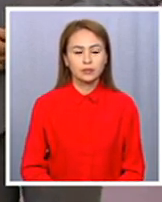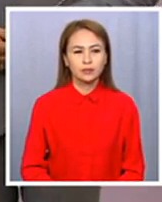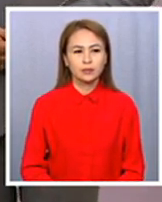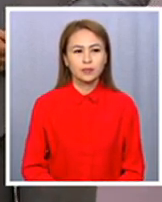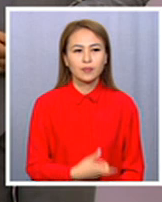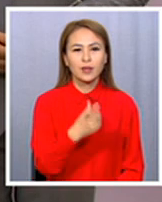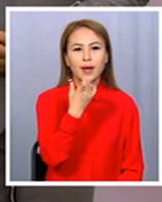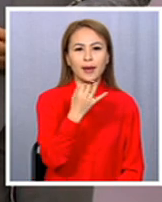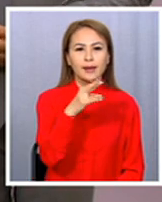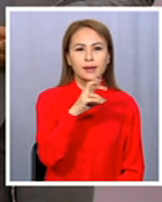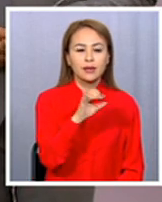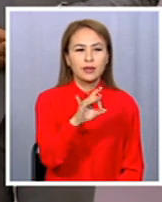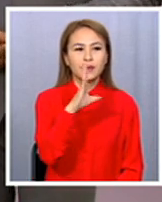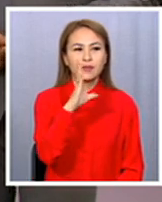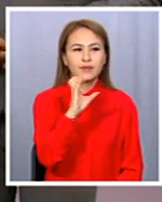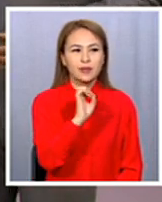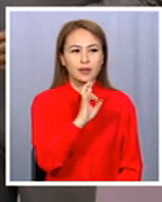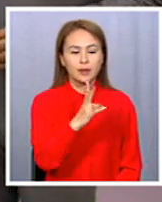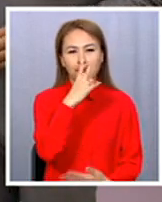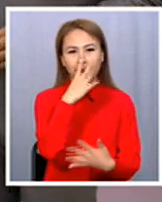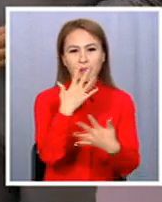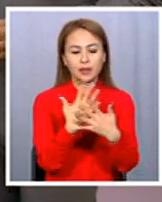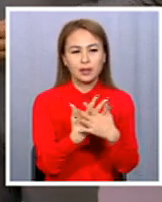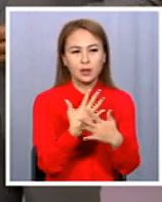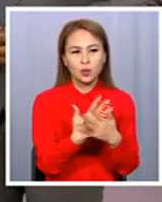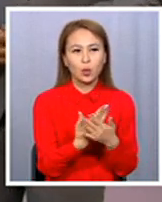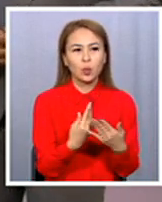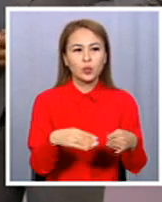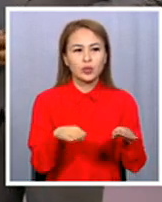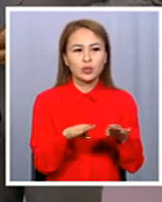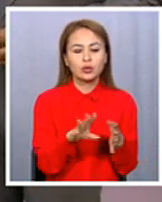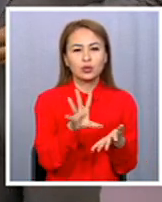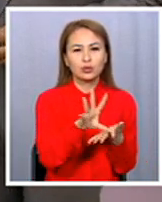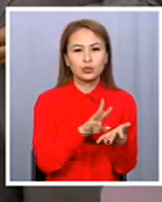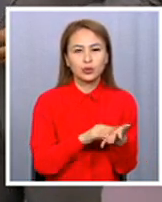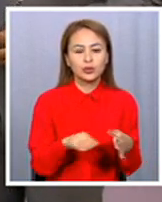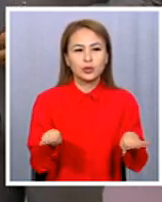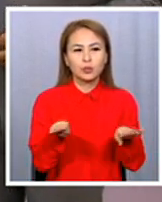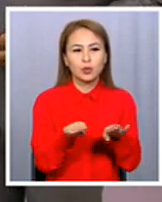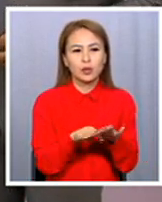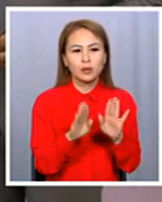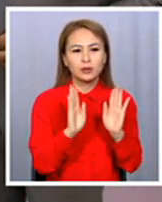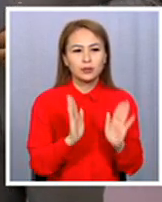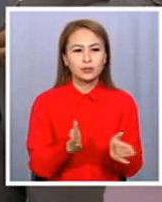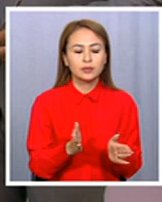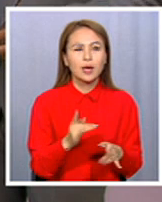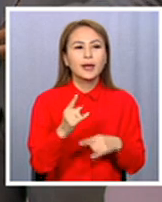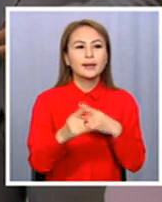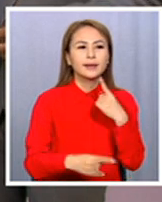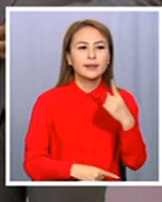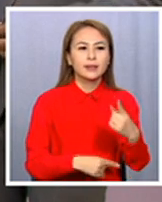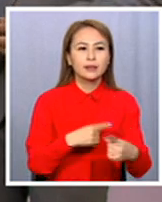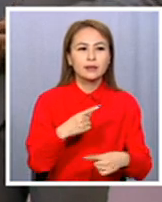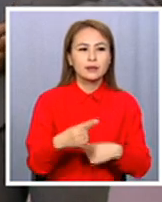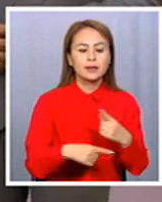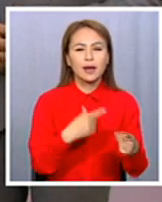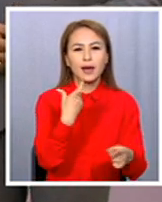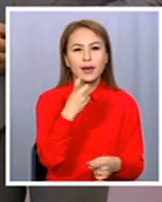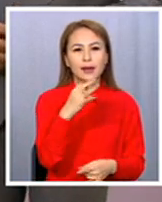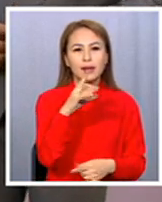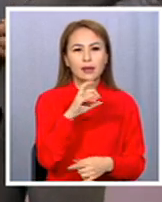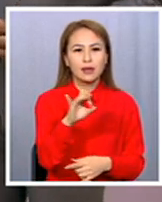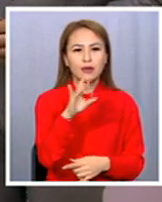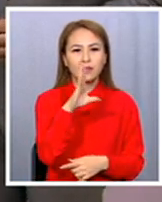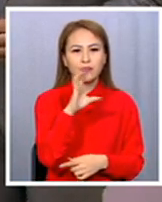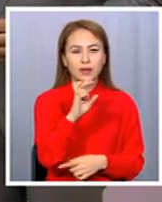Эйлер Вен диаграммасында бейнеленуі осы үлгідегідей болады. Келесі Эйлер Вен диаграммасына